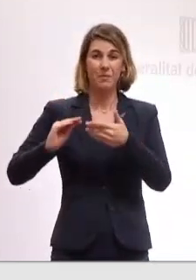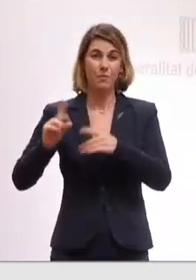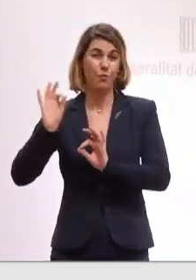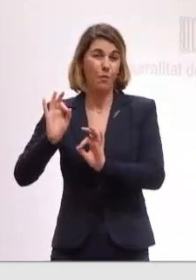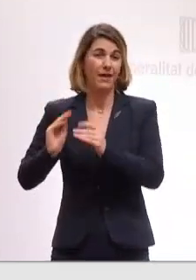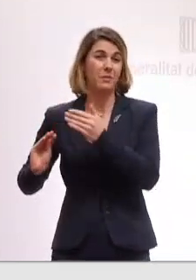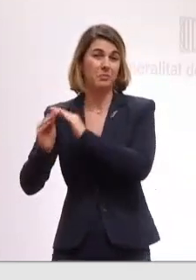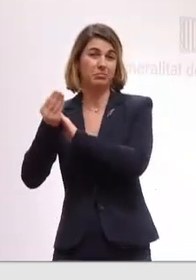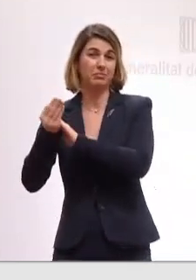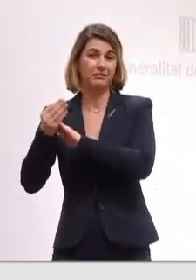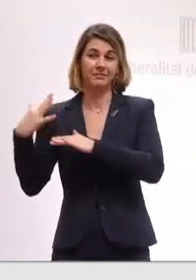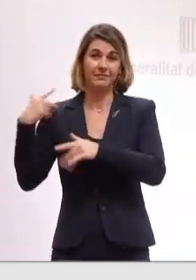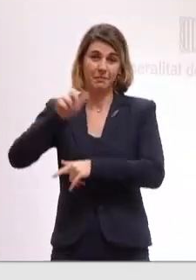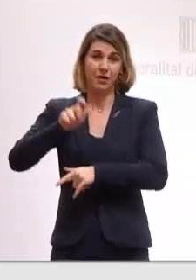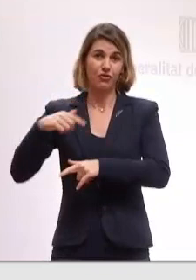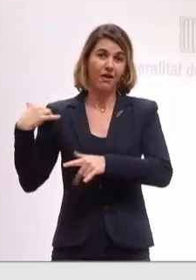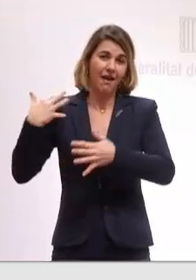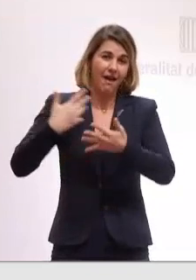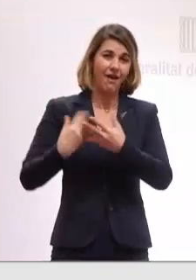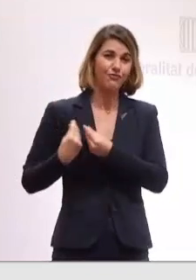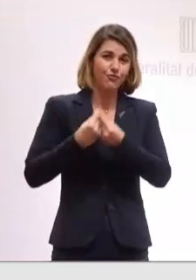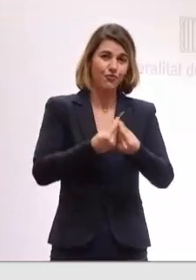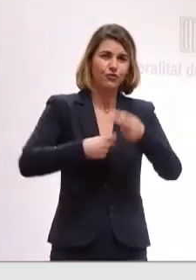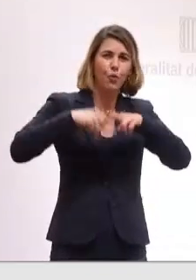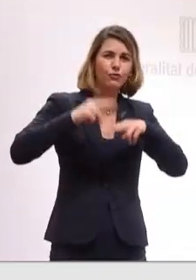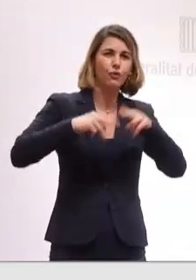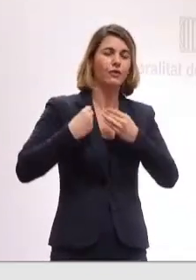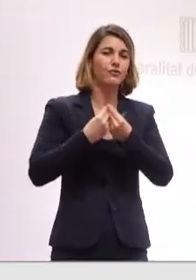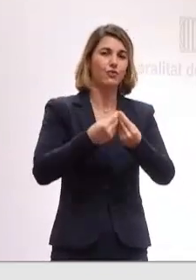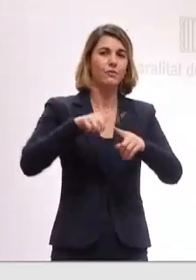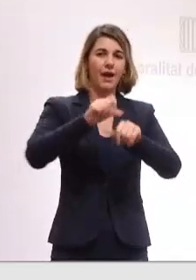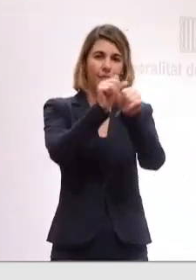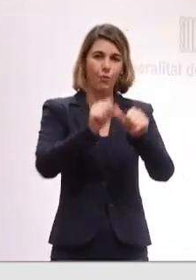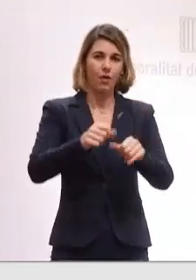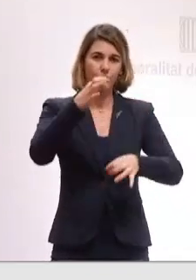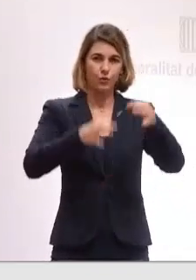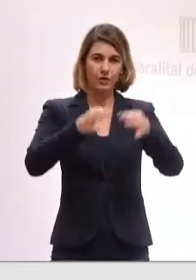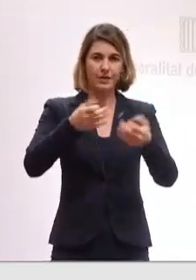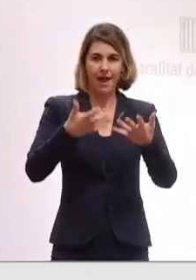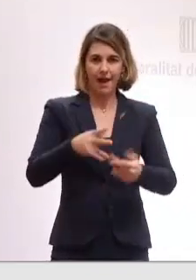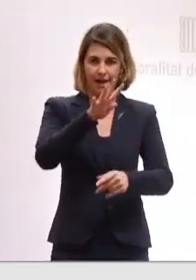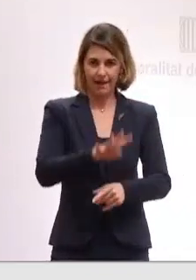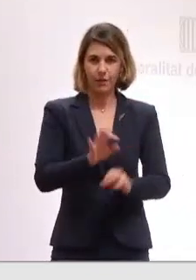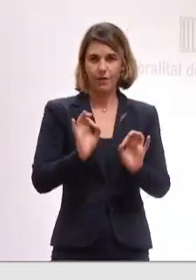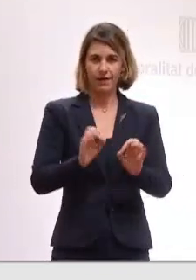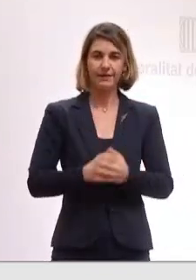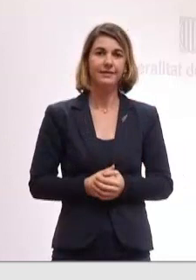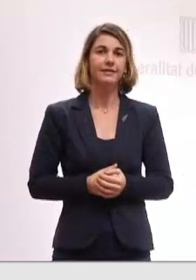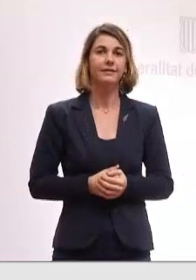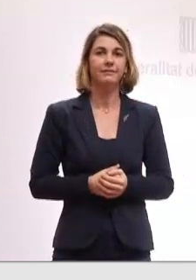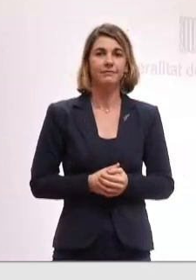han contribuït a construir i donar forma a aquest model de justícia de Catalunya, des